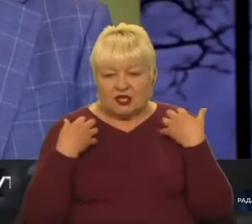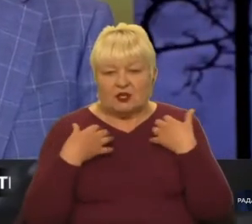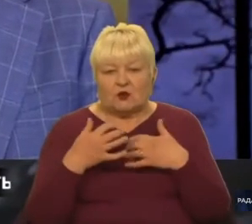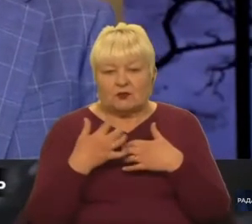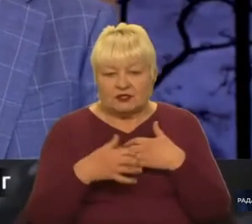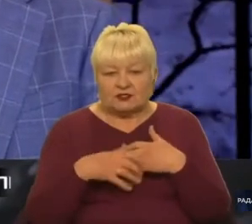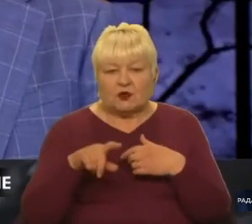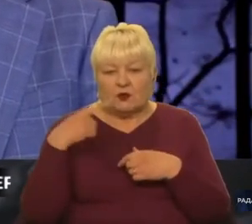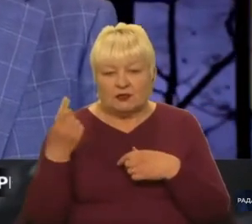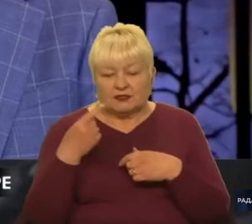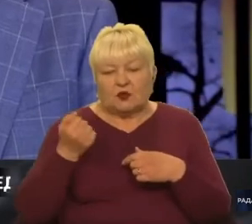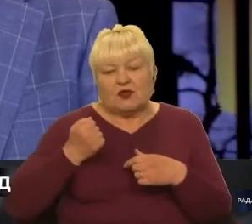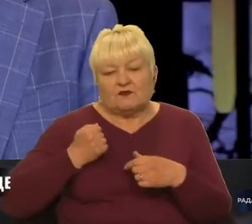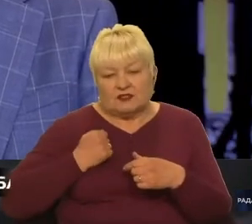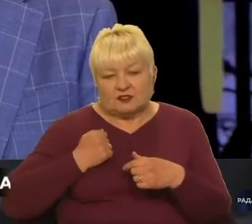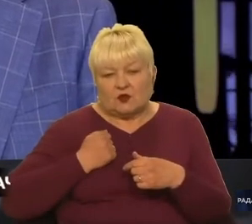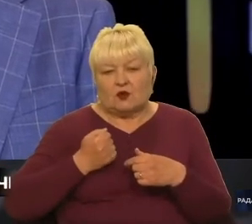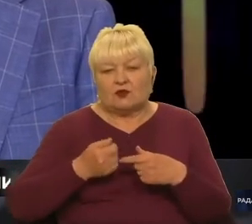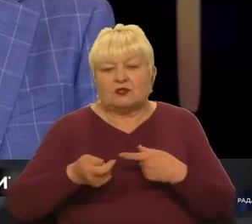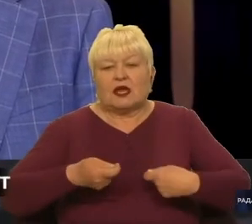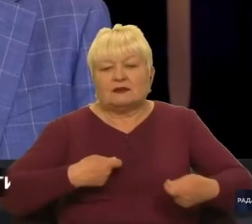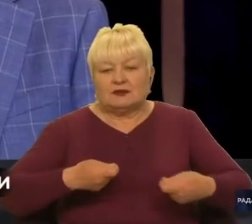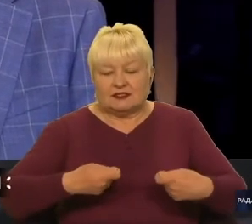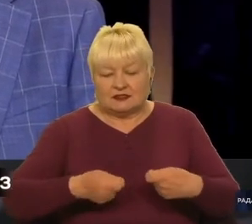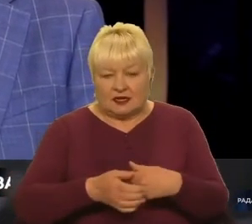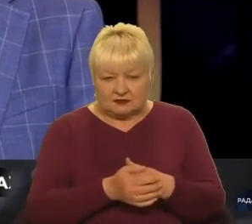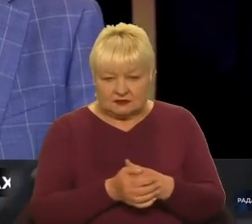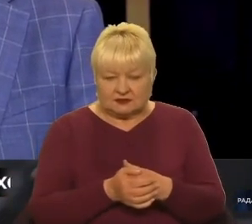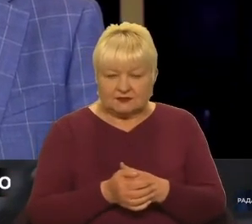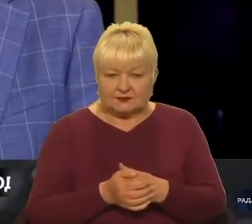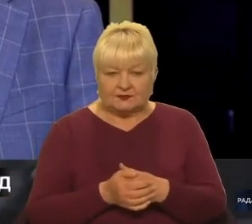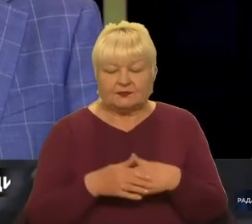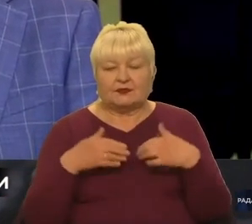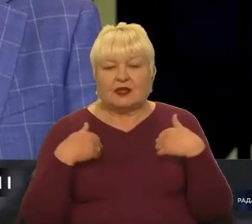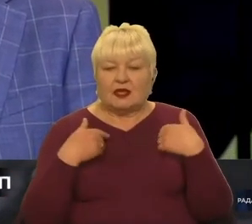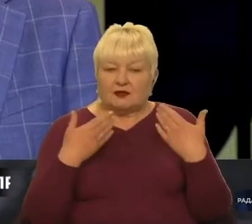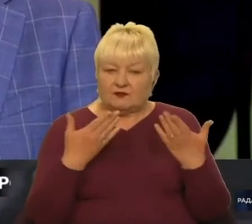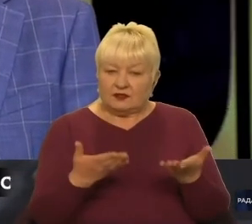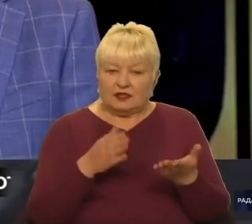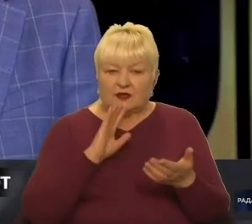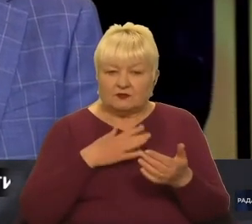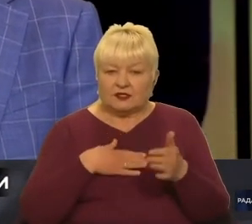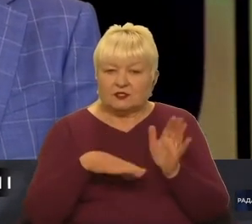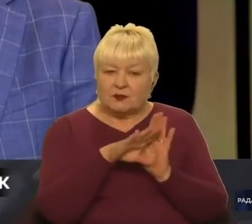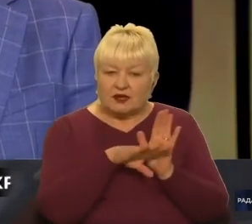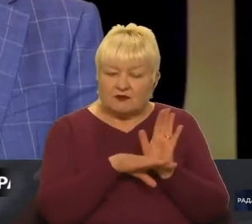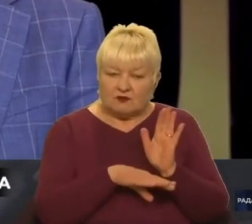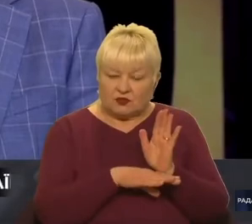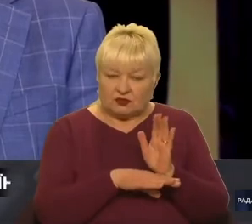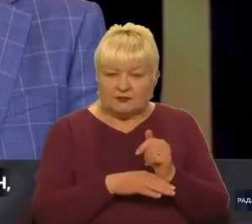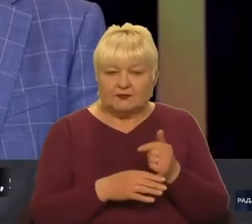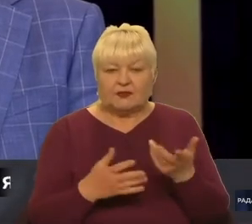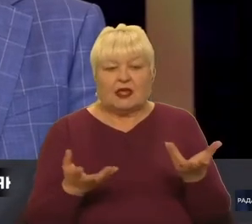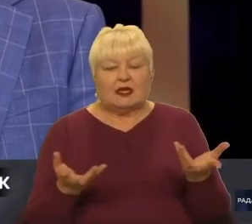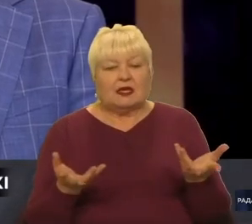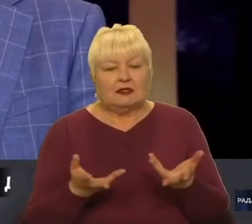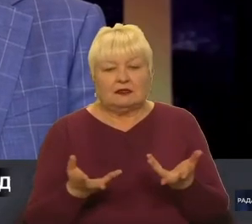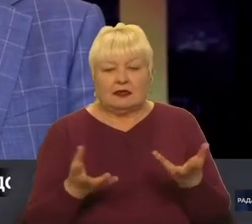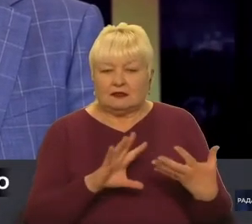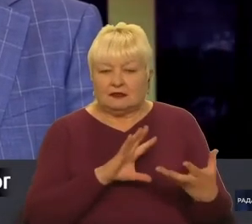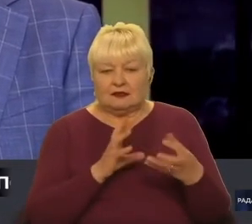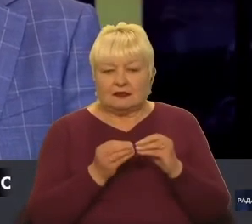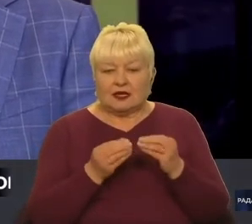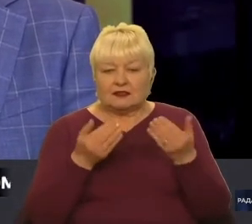Херсонської обласної військової адміністрації. Пане Олександре, вітаю в марафоні. Отож, які наслідки останніх